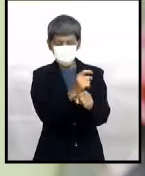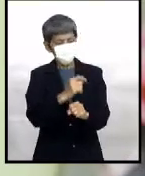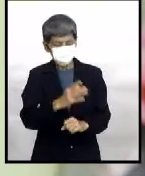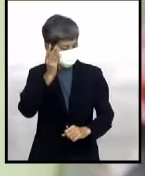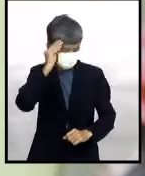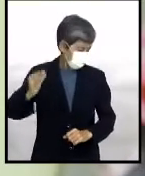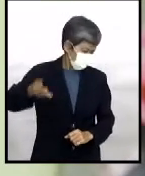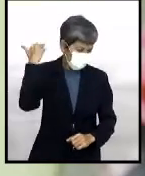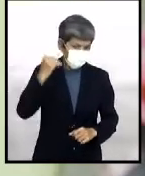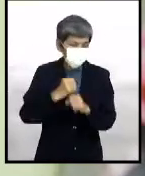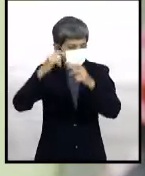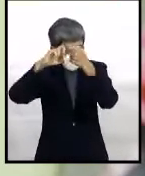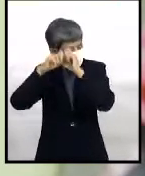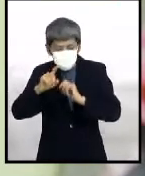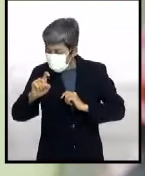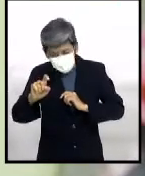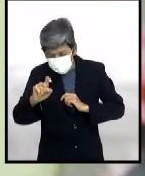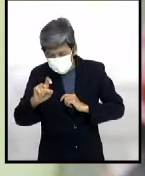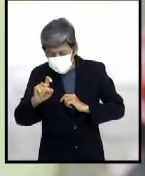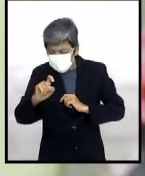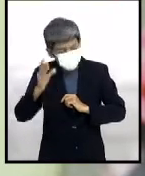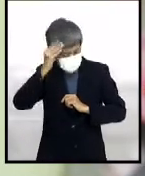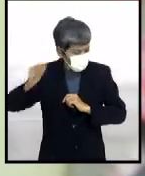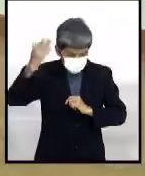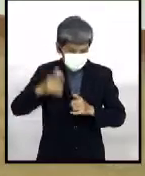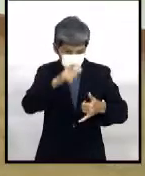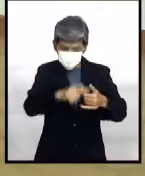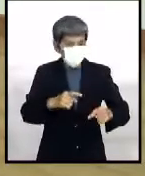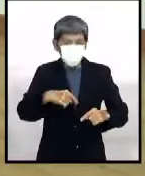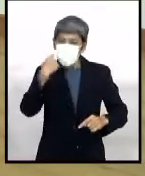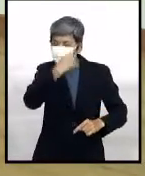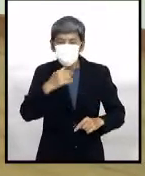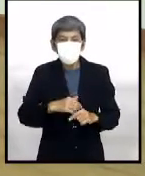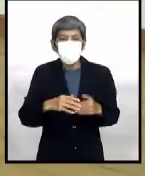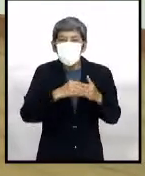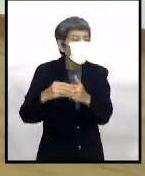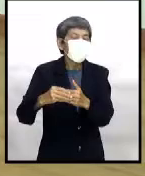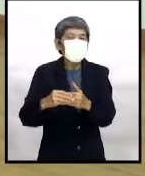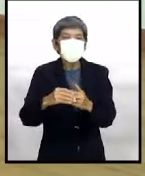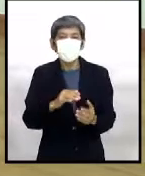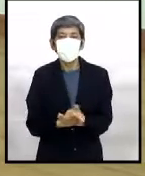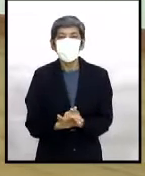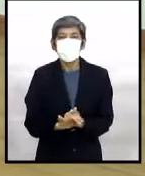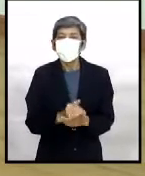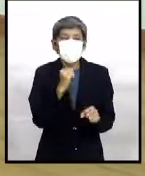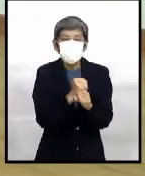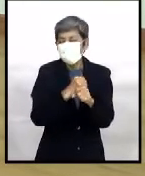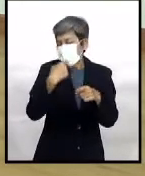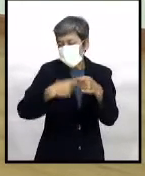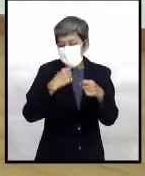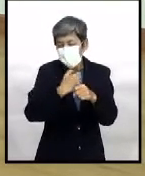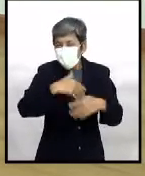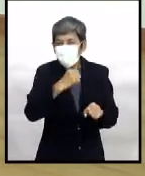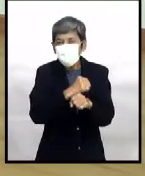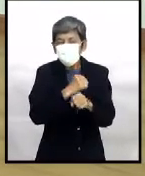แน่เรามองเด็กคนนี้ออทิสซึมเขาคงทำคิดอย่างนี้ไม่ได้แน่ผมมานี่ผมผลักลูกศิษย์ไปแบบติดคอหมดทุกคนเลยนะให้ทำงานยากก่อนเล